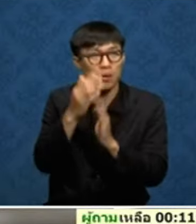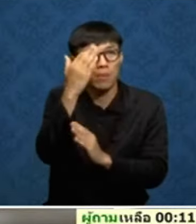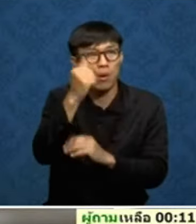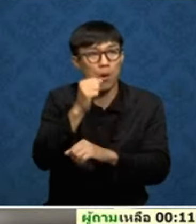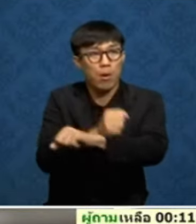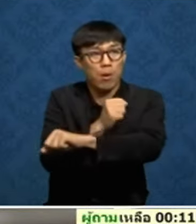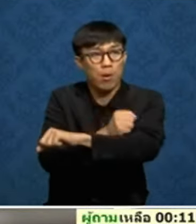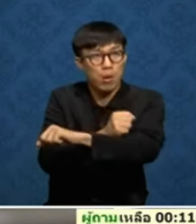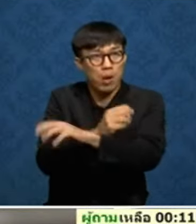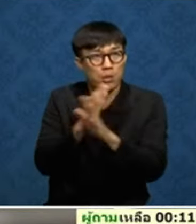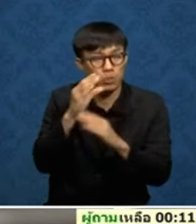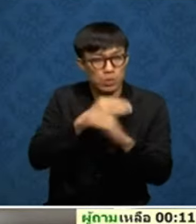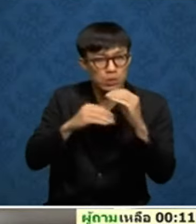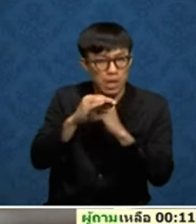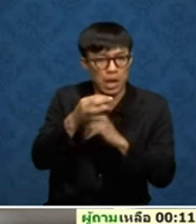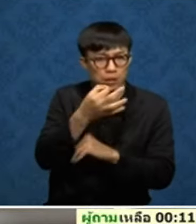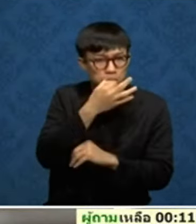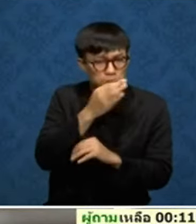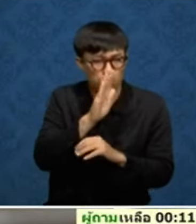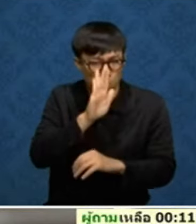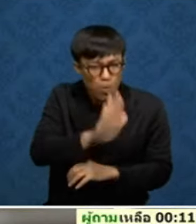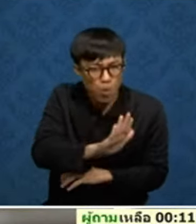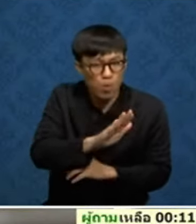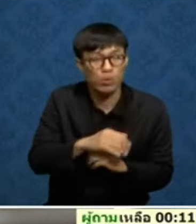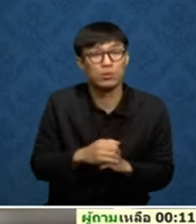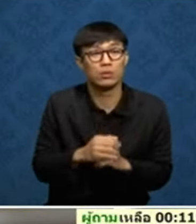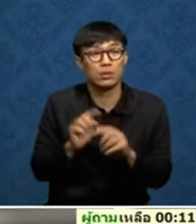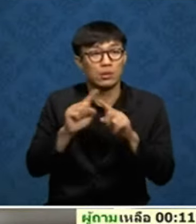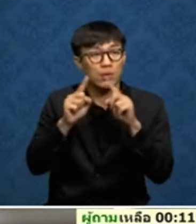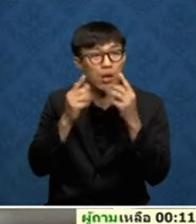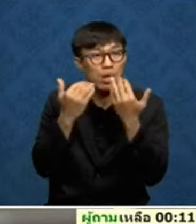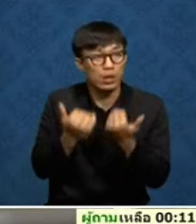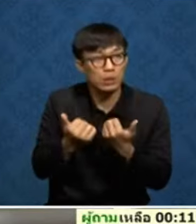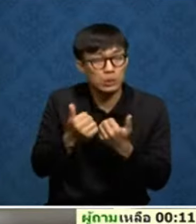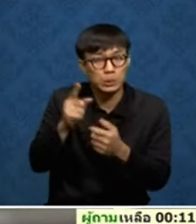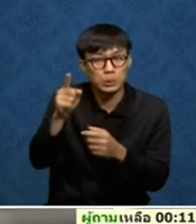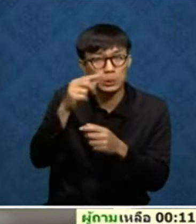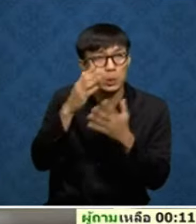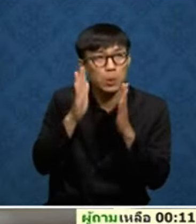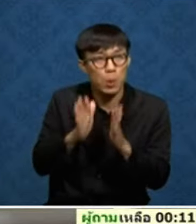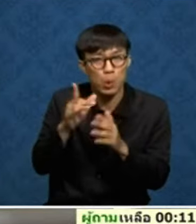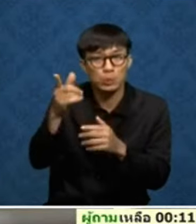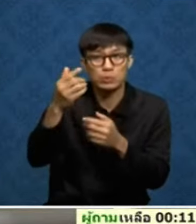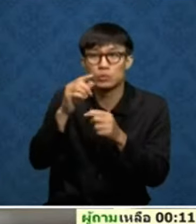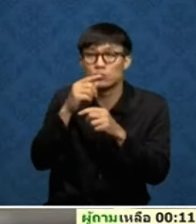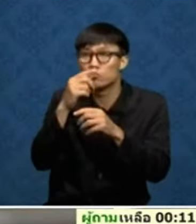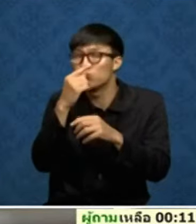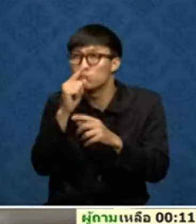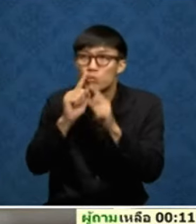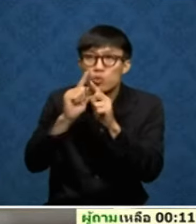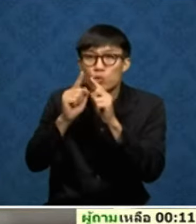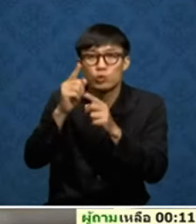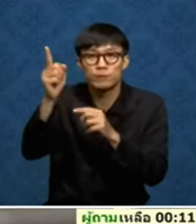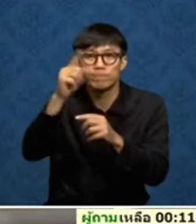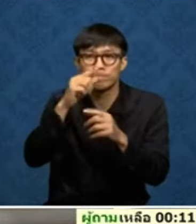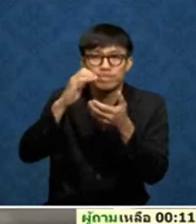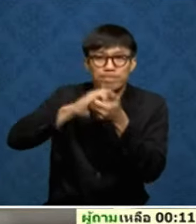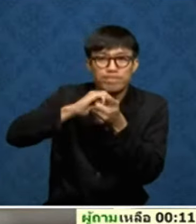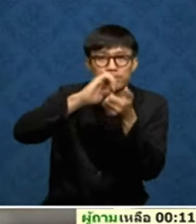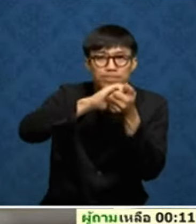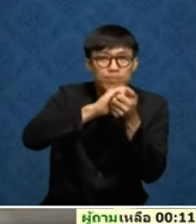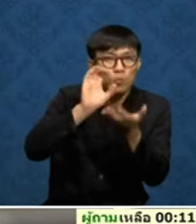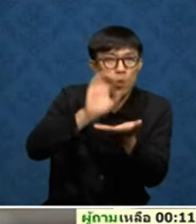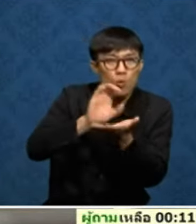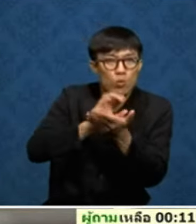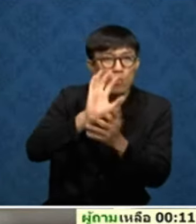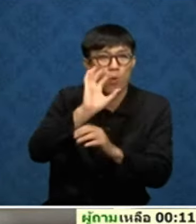พสงวนนะครับแต่เรื่องนั้นไว้ก่อนนะครับคำถามคือจากที่ท่านไปดึงดูดการลงทุนมาทั่วโลกเนี่ยครับแล้วทำให้มีการส่งเสริมการลงทุ